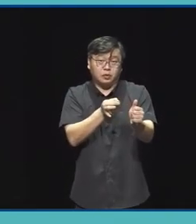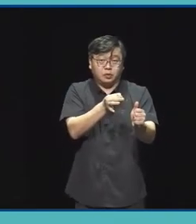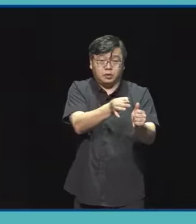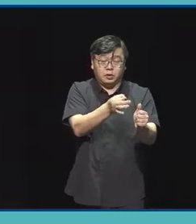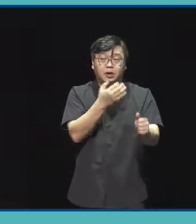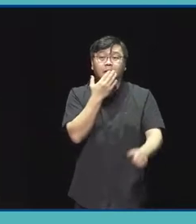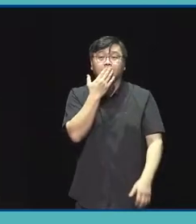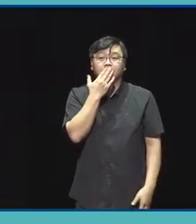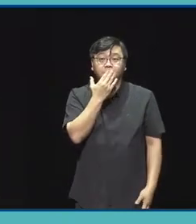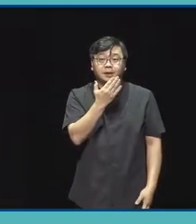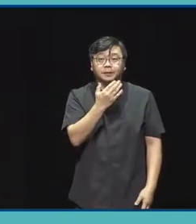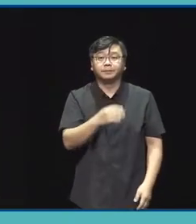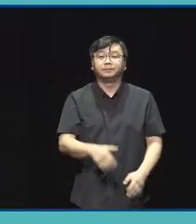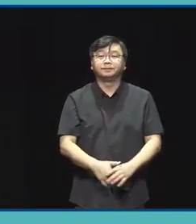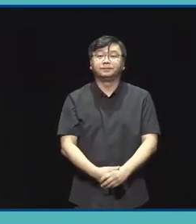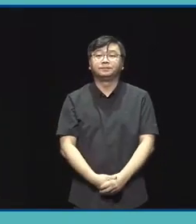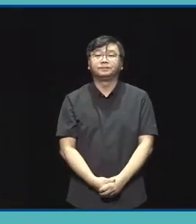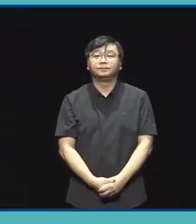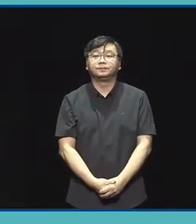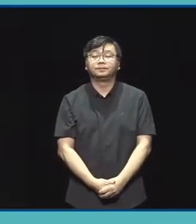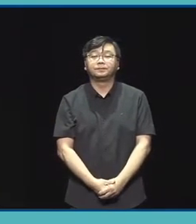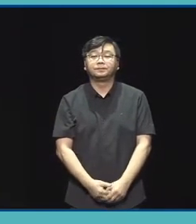지원 포함이 되었다는 점입니다.